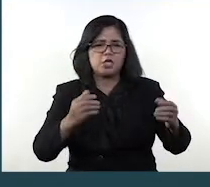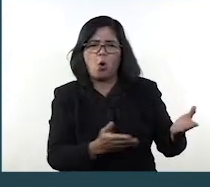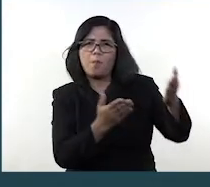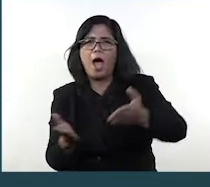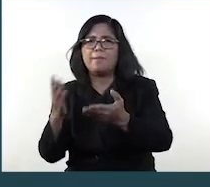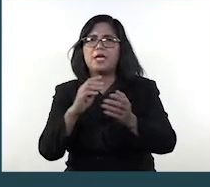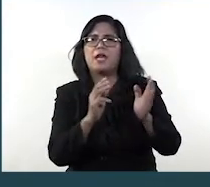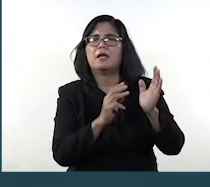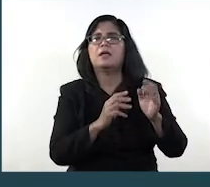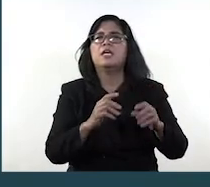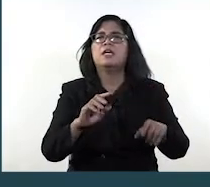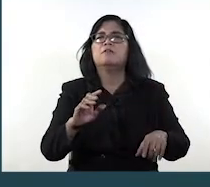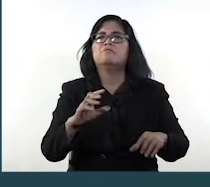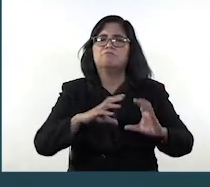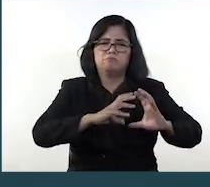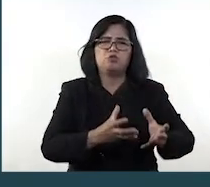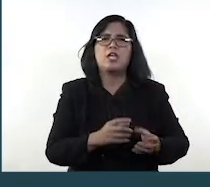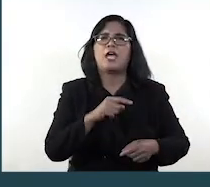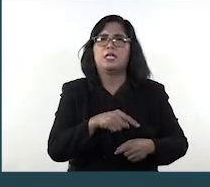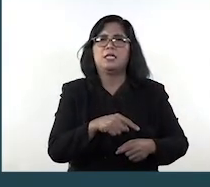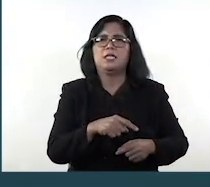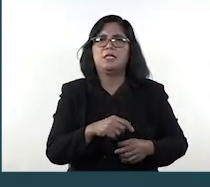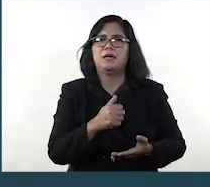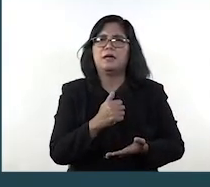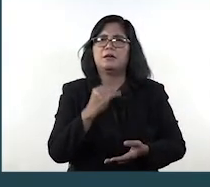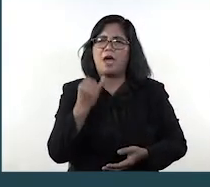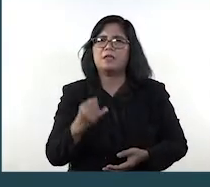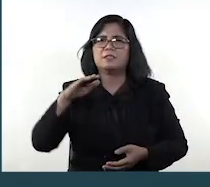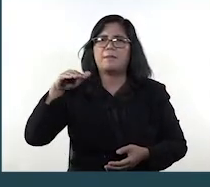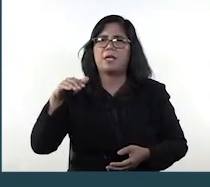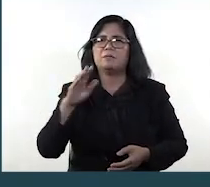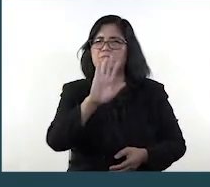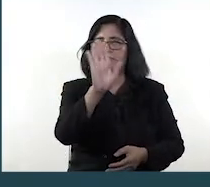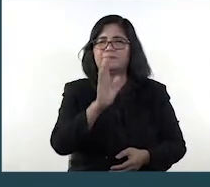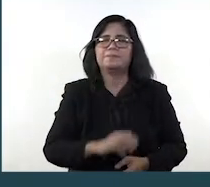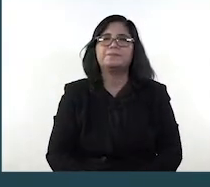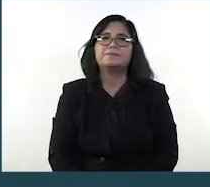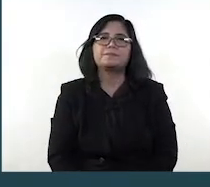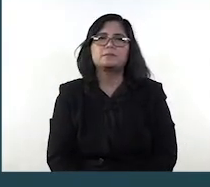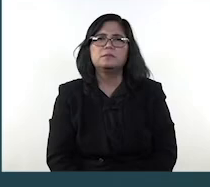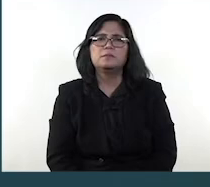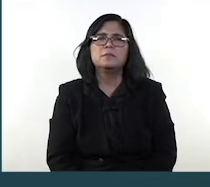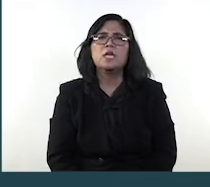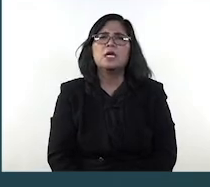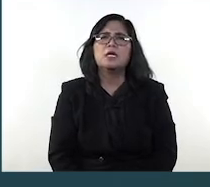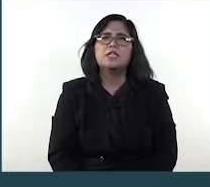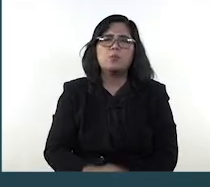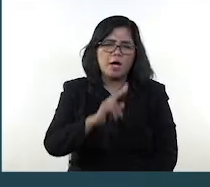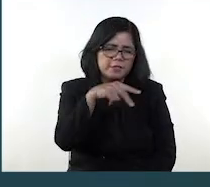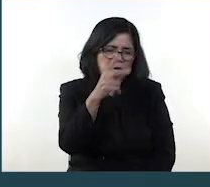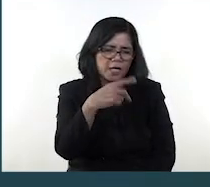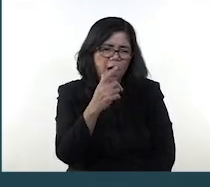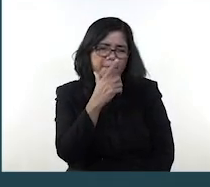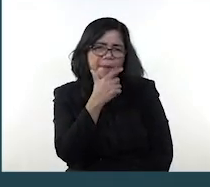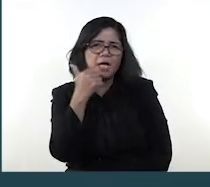yang semakin bergelora di akhir zaman kita bukan Sari yang paling enak dalam hidup ini kita bukan cari yang paling menyenangkan abidu ini